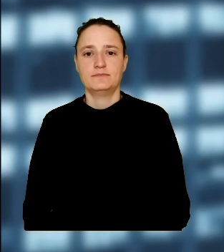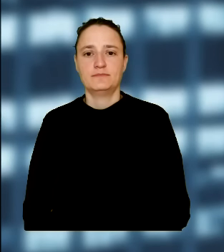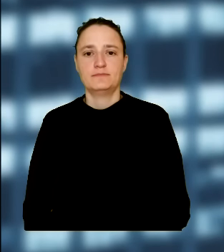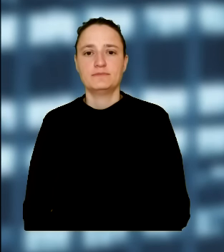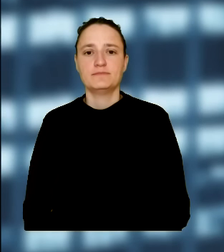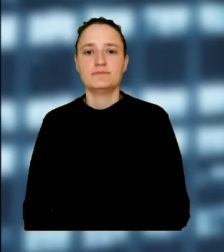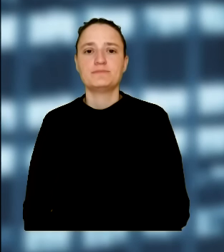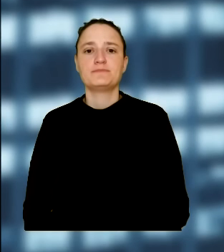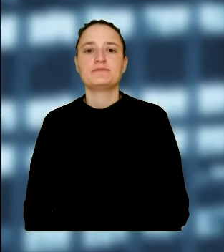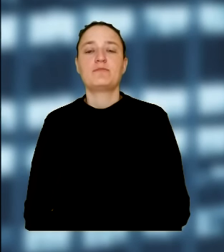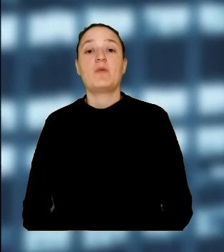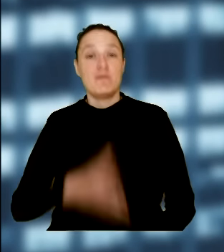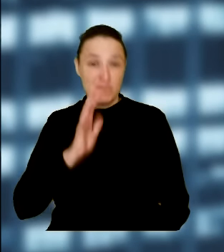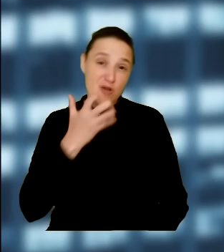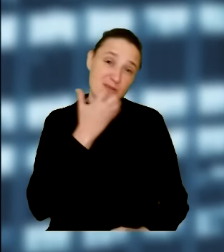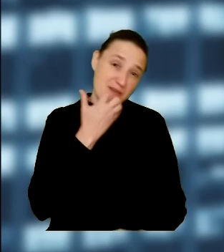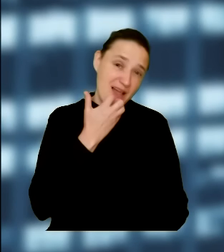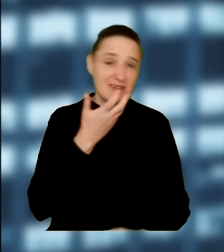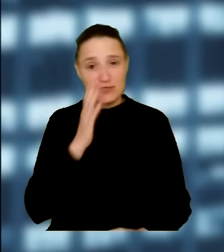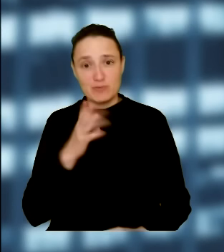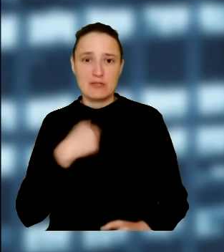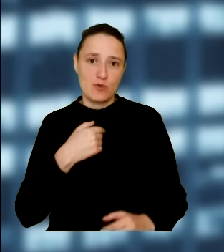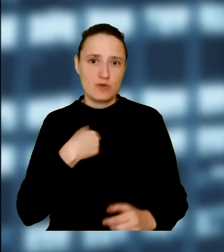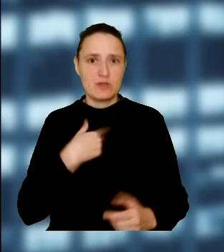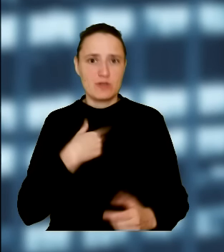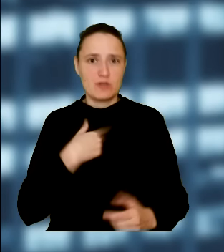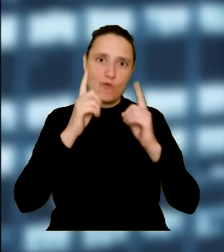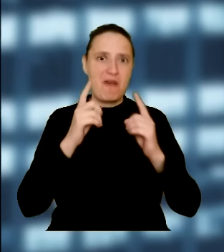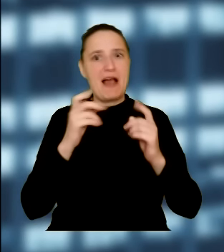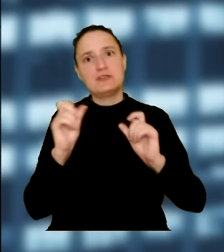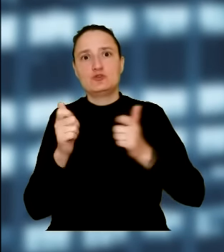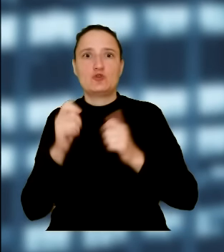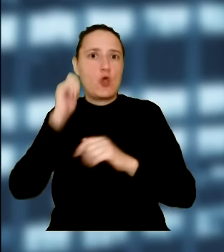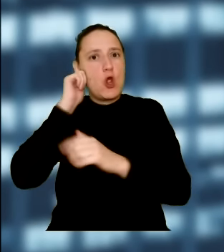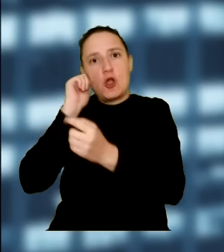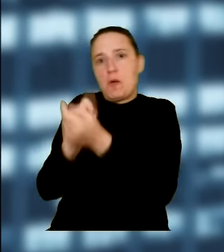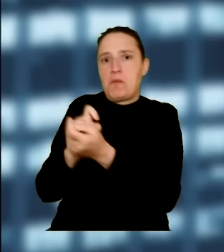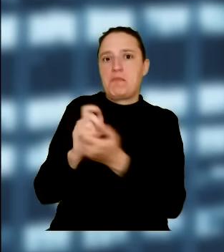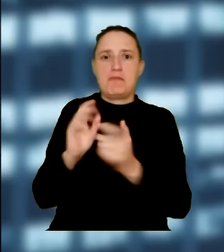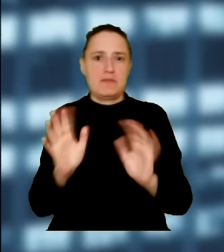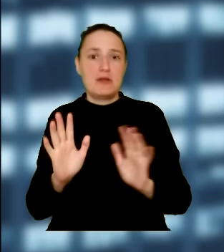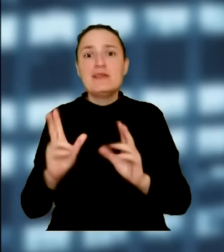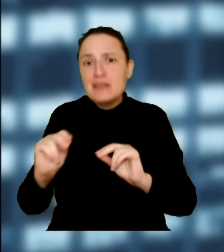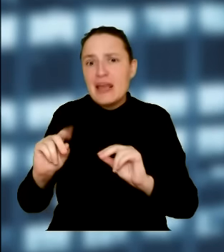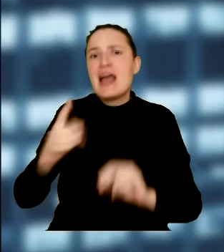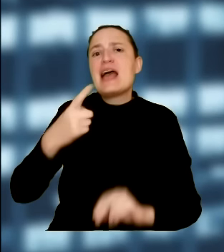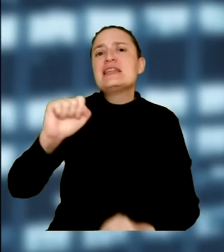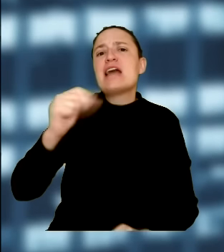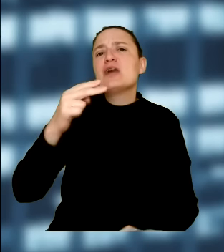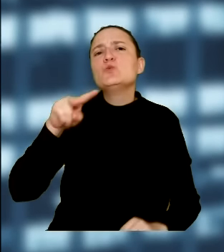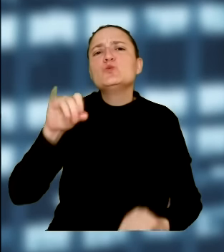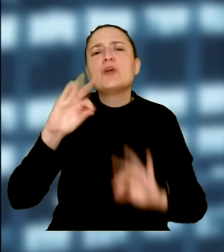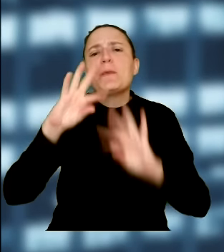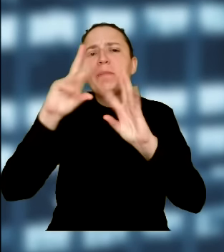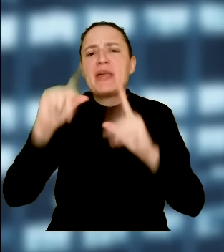to będą gadać, że ja takie te seksistowskie uwagi i tak dalej. A to nieprawda jest. Danusia w bardzo pięknej katanie przyszła. Na mnie krzyczą,